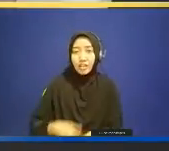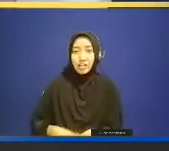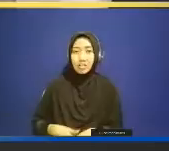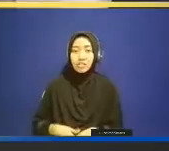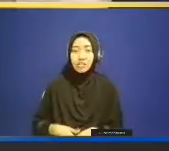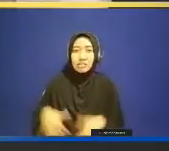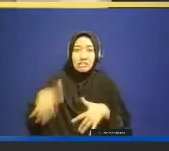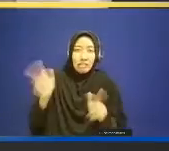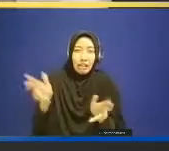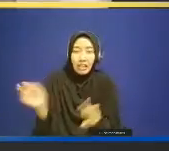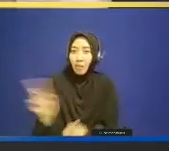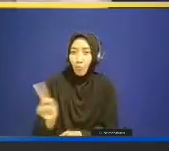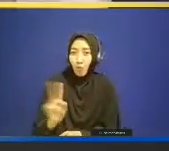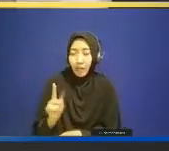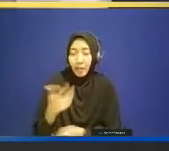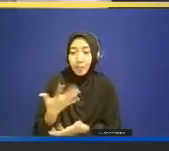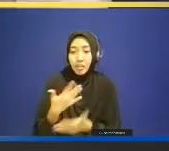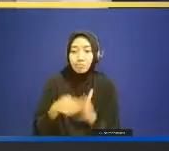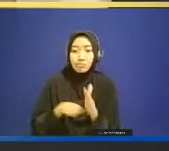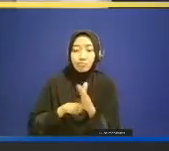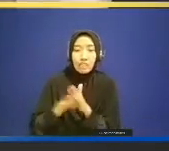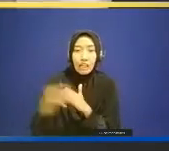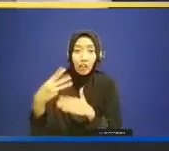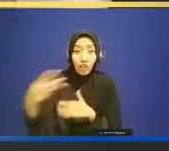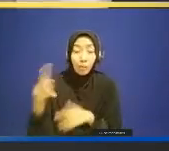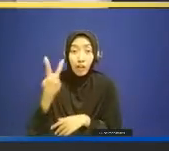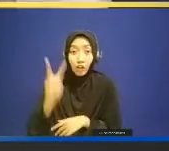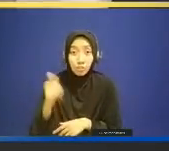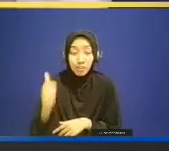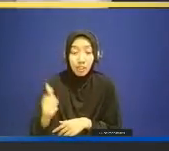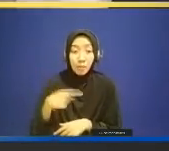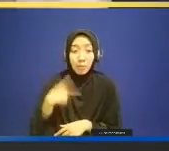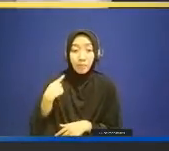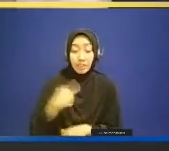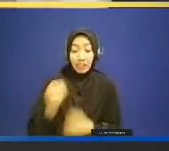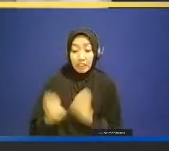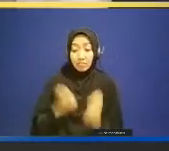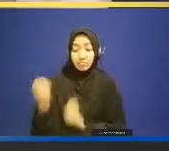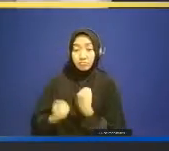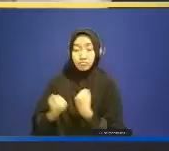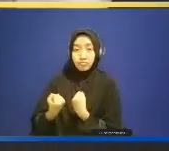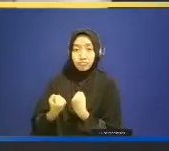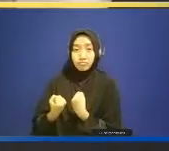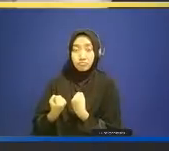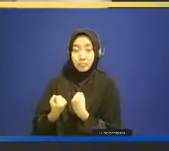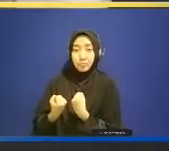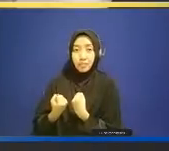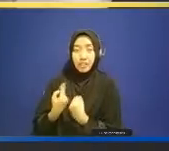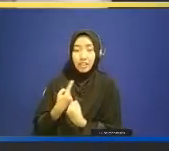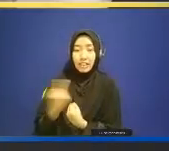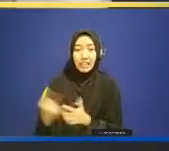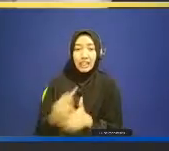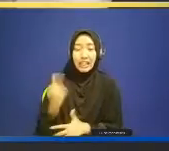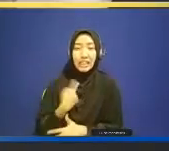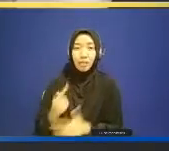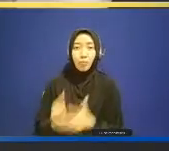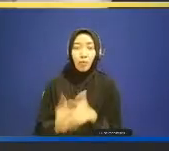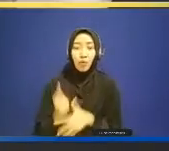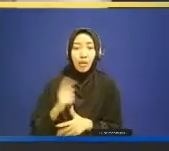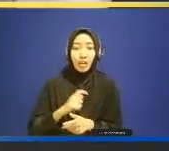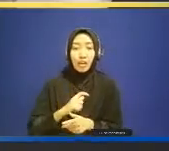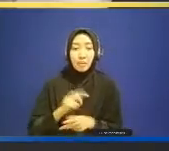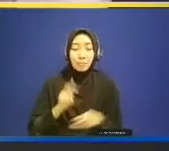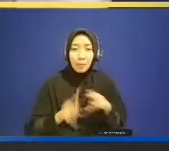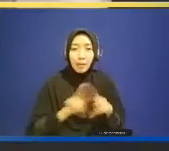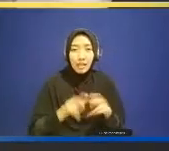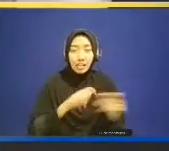kelihatannya Harusnya sih bisa meningkat ya karena kalau dari kita sendiri sebagai pelaku justru Fredly kita mulai mulai involving gitu